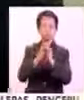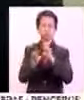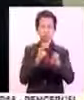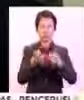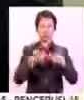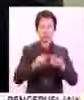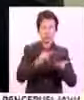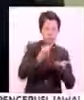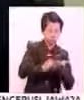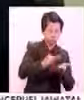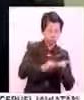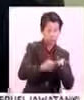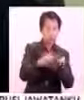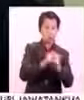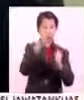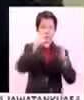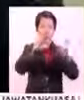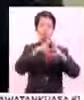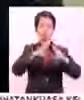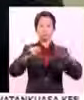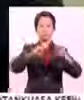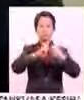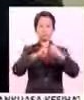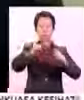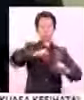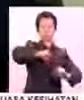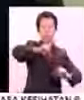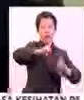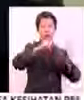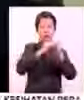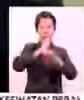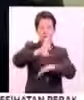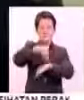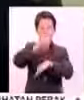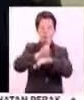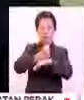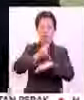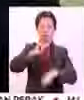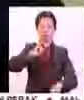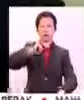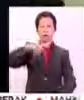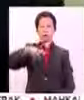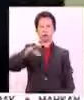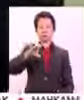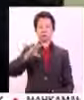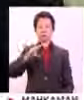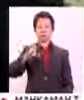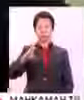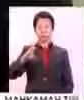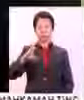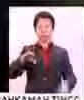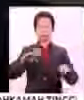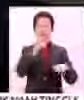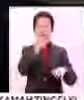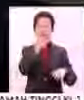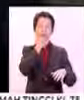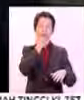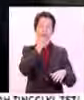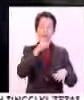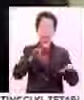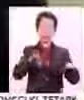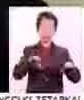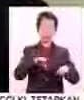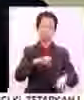mengadakan perbincangan bagi menyelesaikan isu bantahan terhadap penubuhan Suruhanjaya Bebas Aduan dan Salah Laku Polis